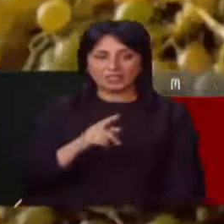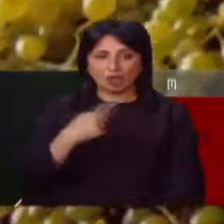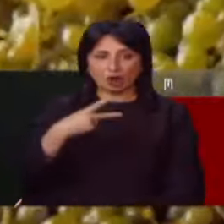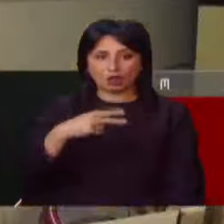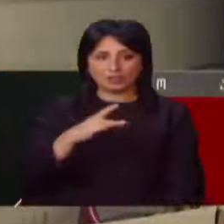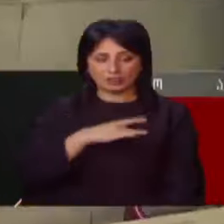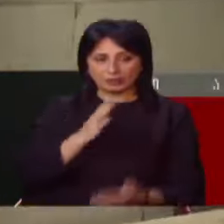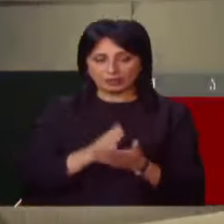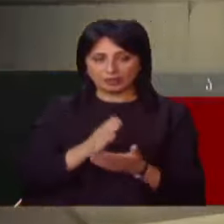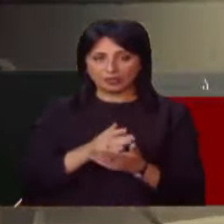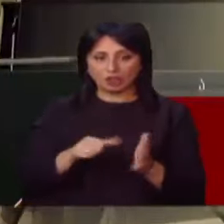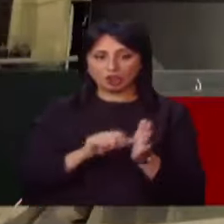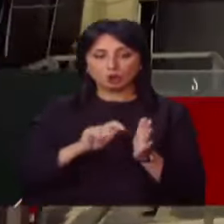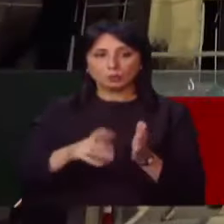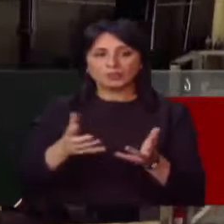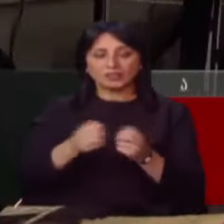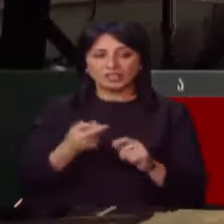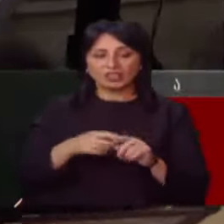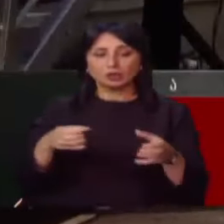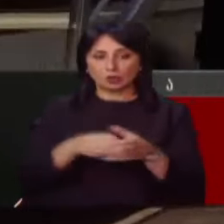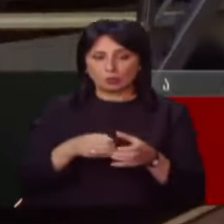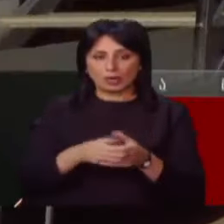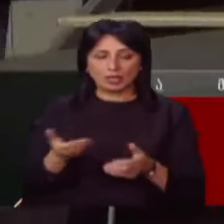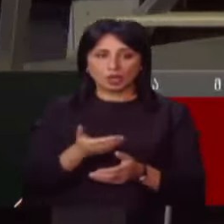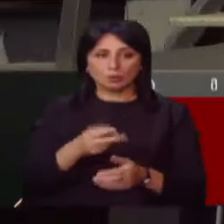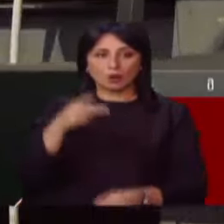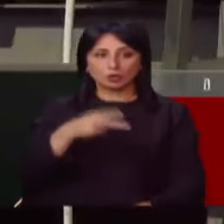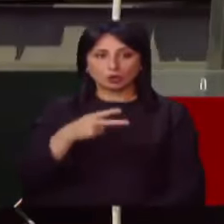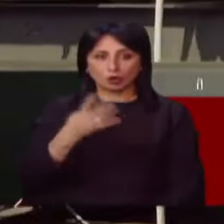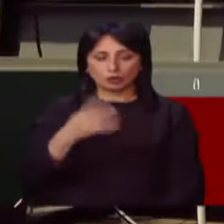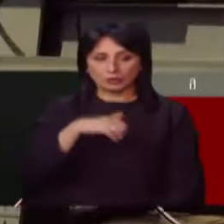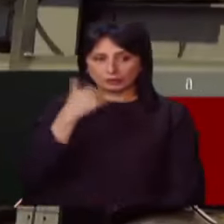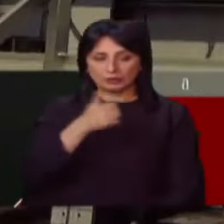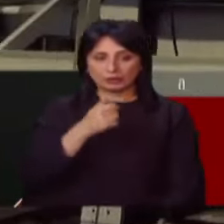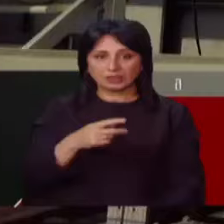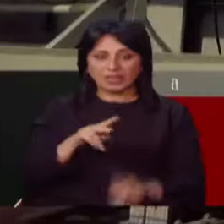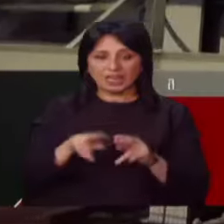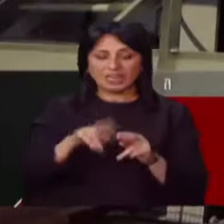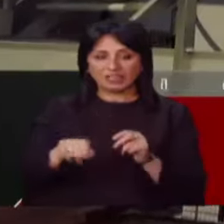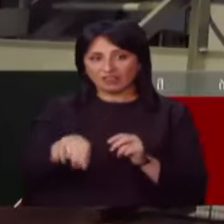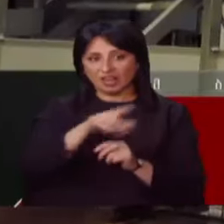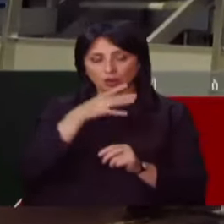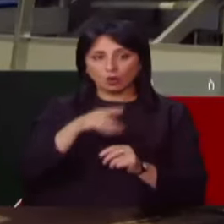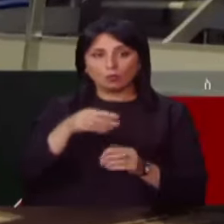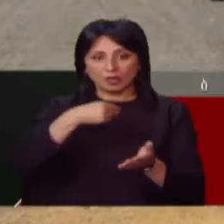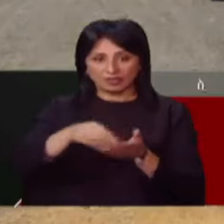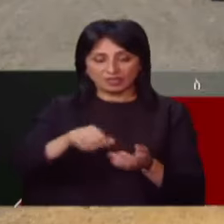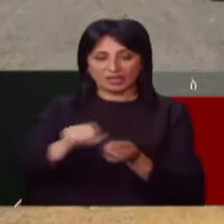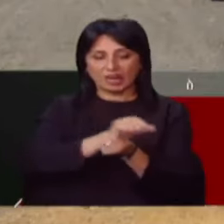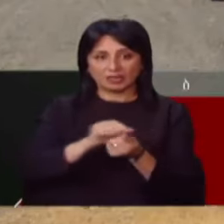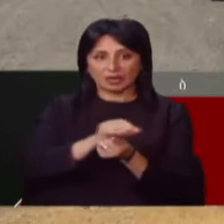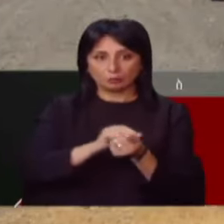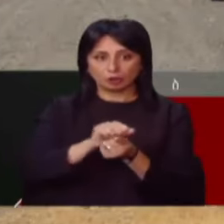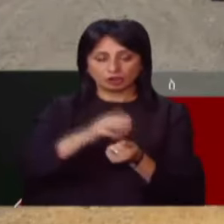თეთრ შეადგენს. სუბსიდიას კი მიიღებს ის კომპანია, რომელიც 2024 წლის რთველის განმავლობაში შეიძენს და